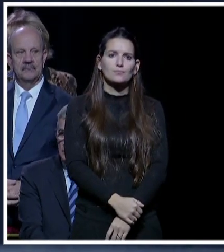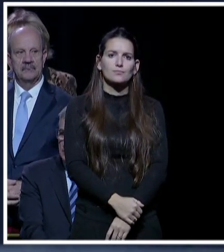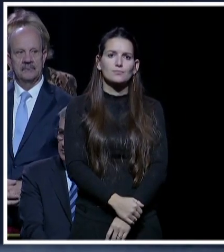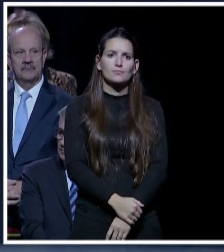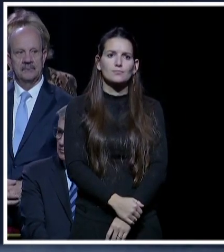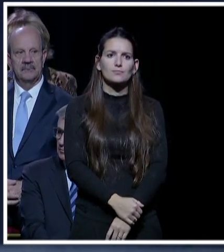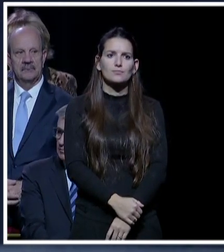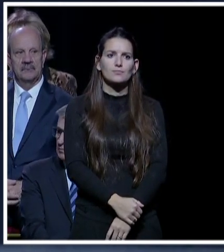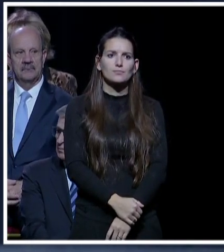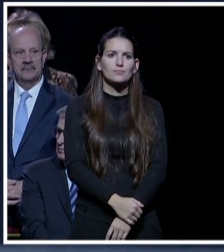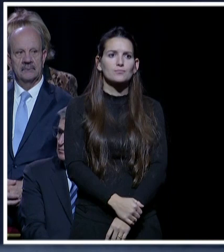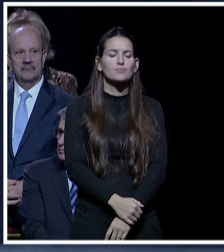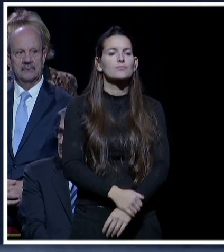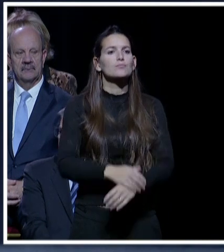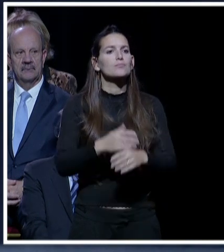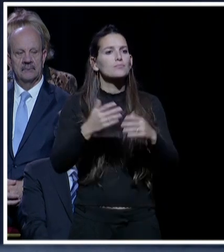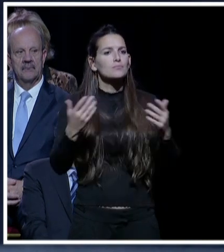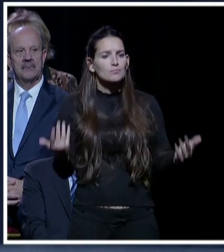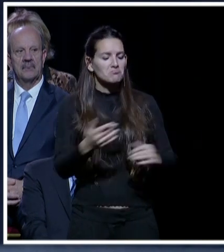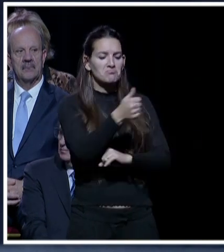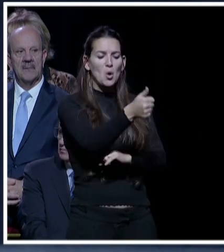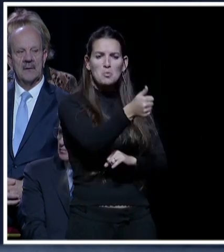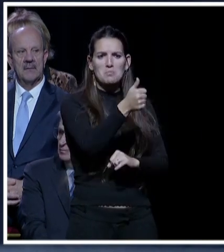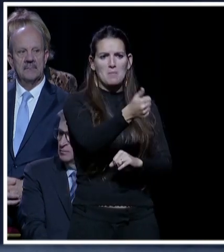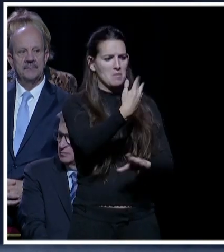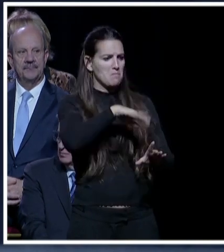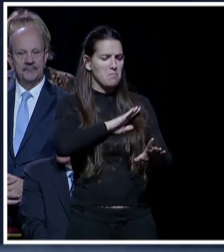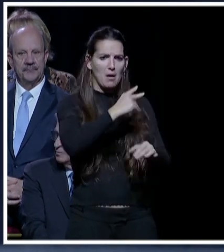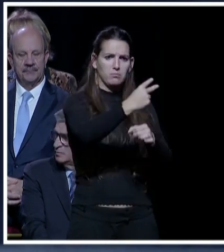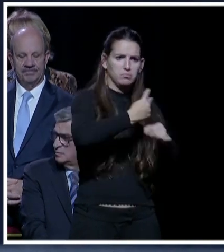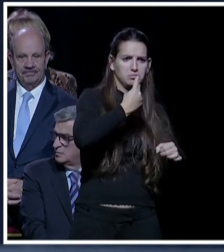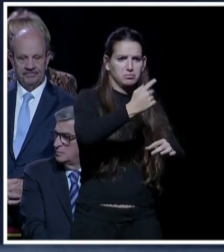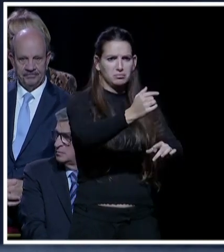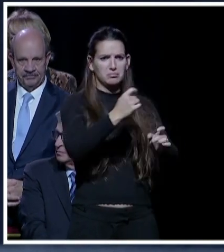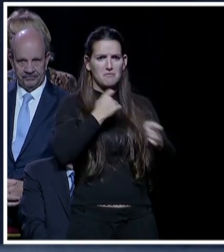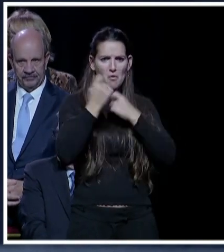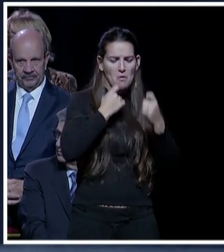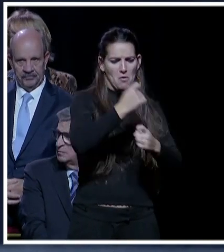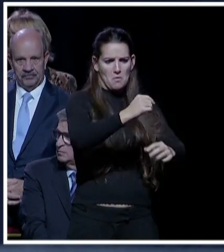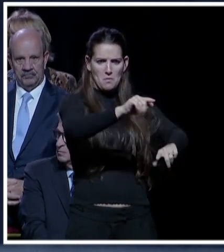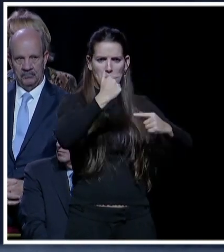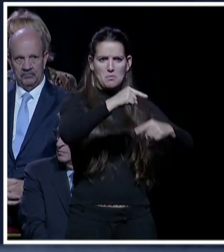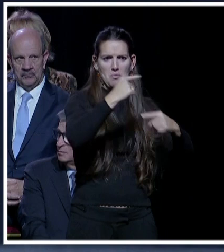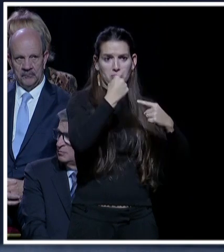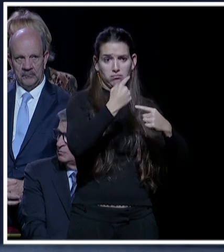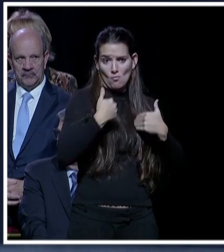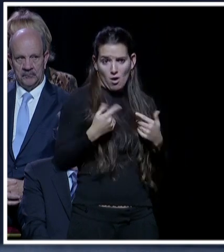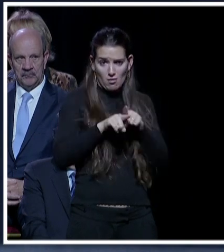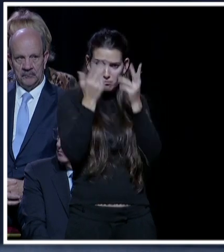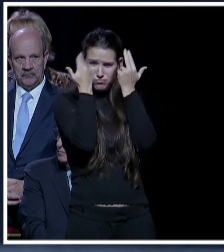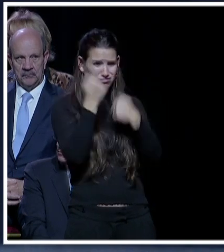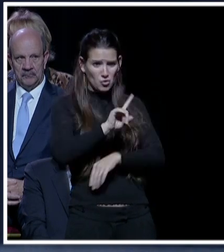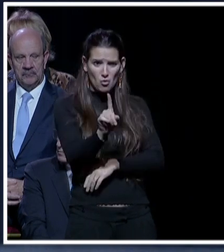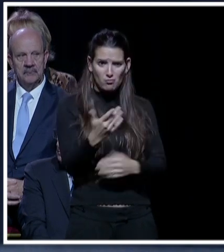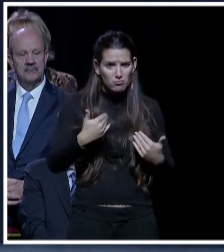Ce ne sont pas avec leurs invectives et leur agressivité qui me feront renoncer. Je suis fière de ma